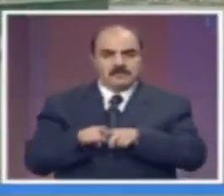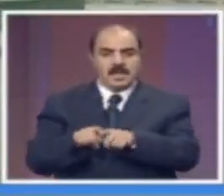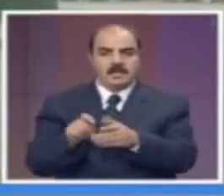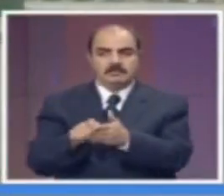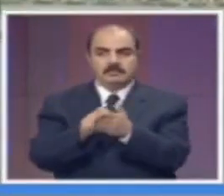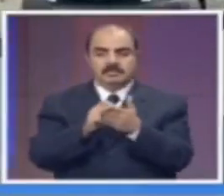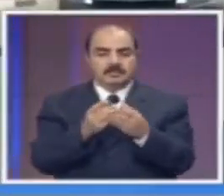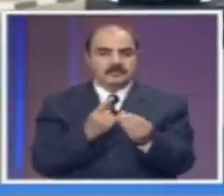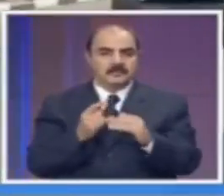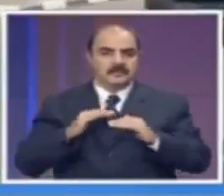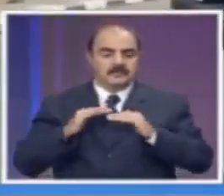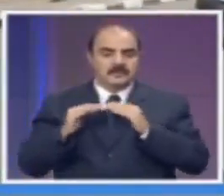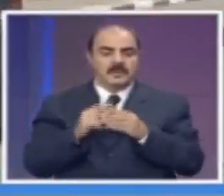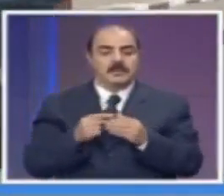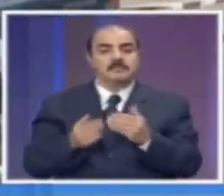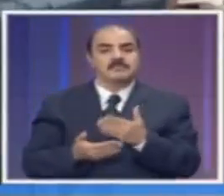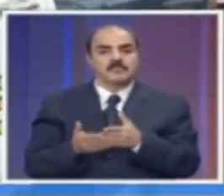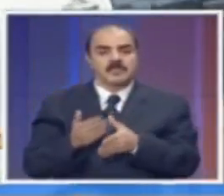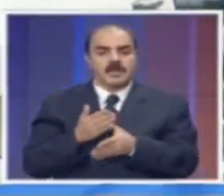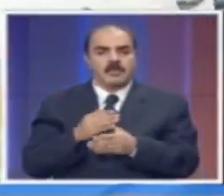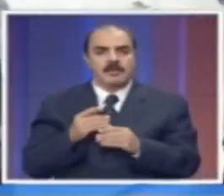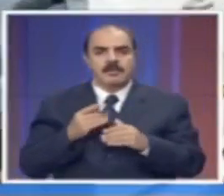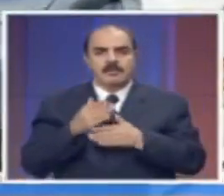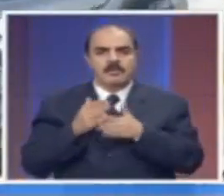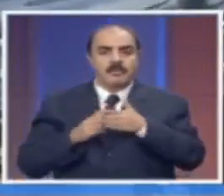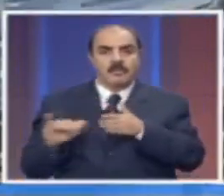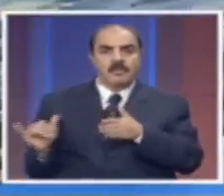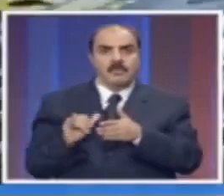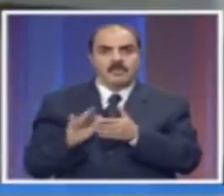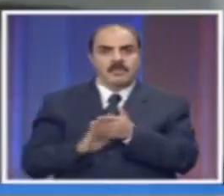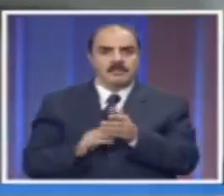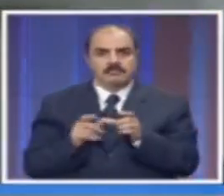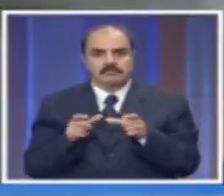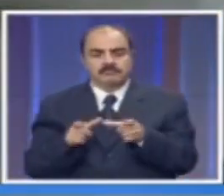الإجراءات الأمنية يتم تأمين المنشآت الهامة والحيوية.